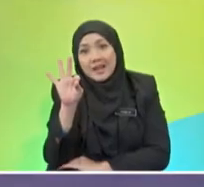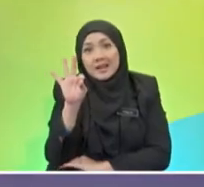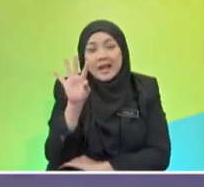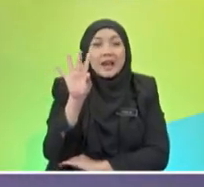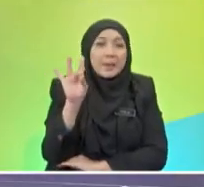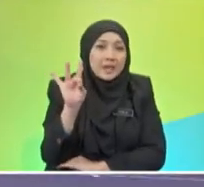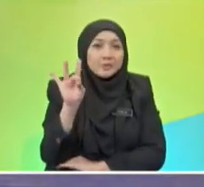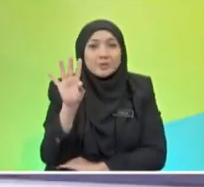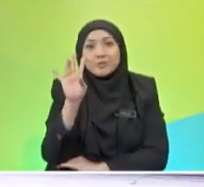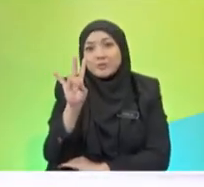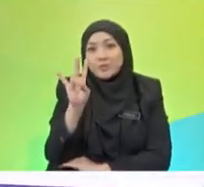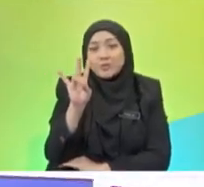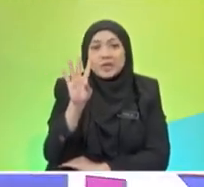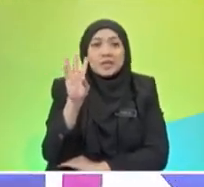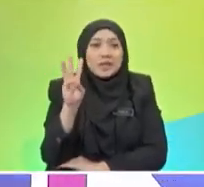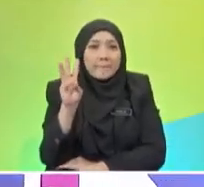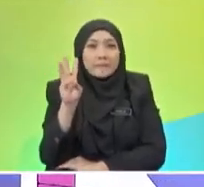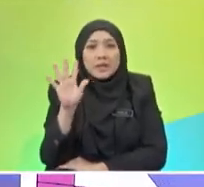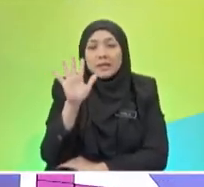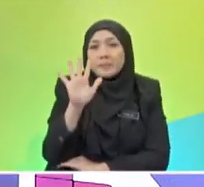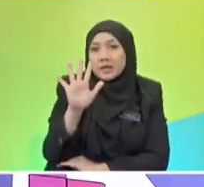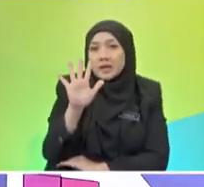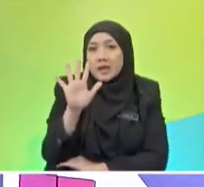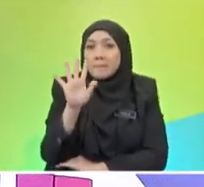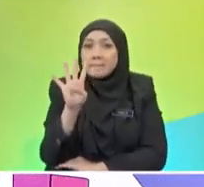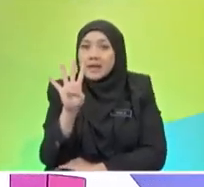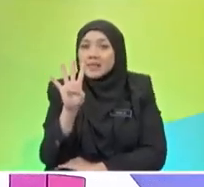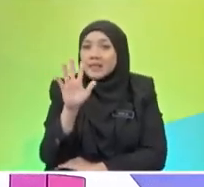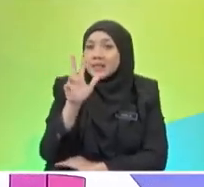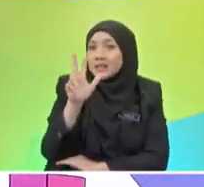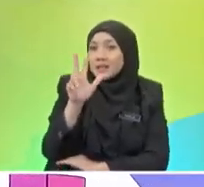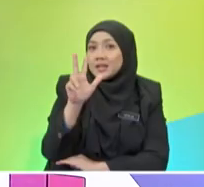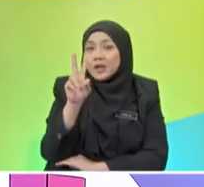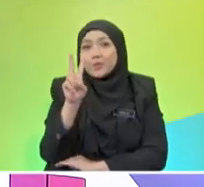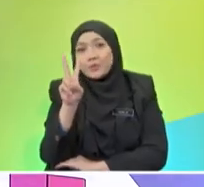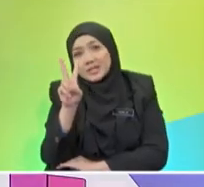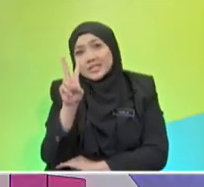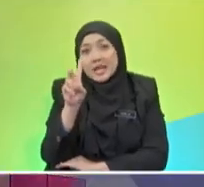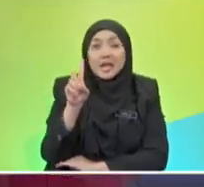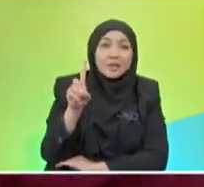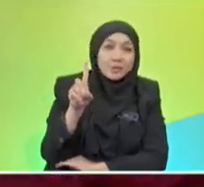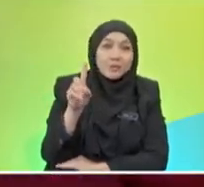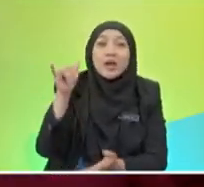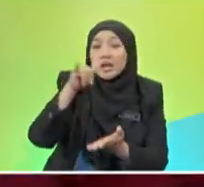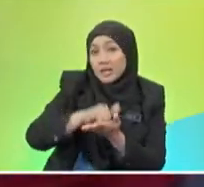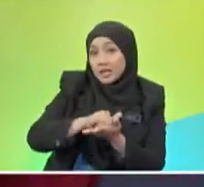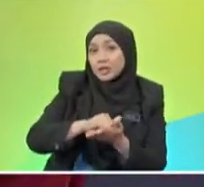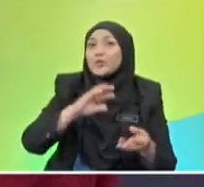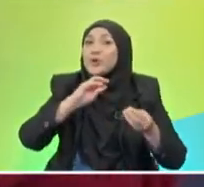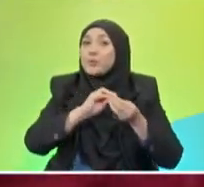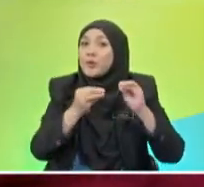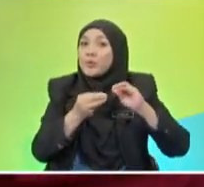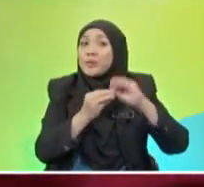9, 8, 7, 6, 5, 4, 3, 2, 1